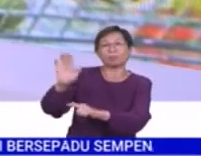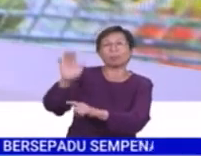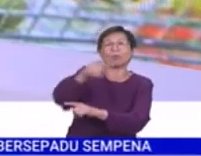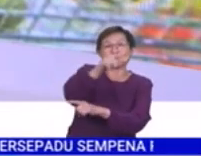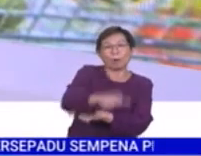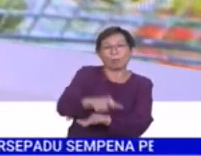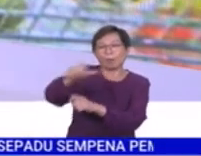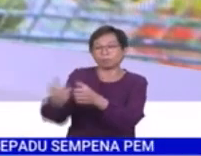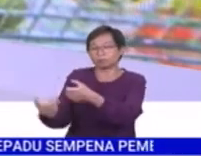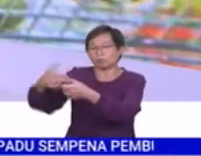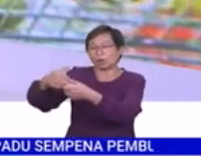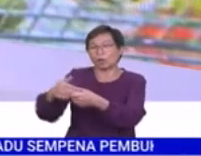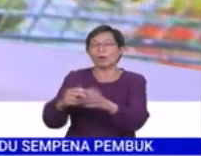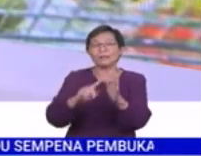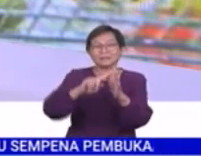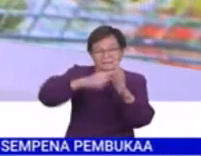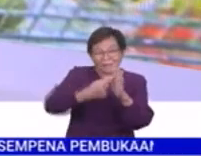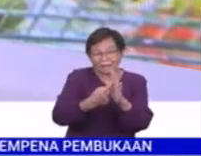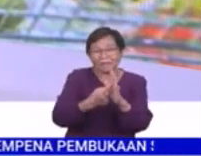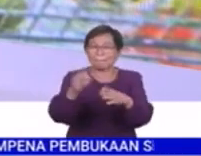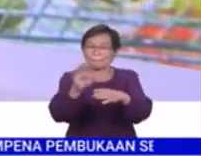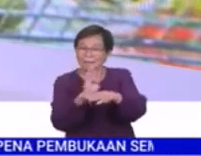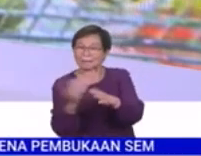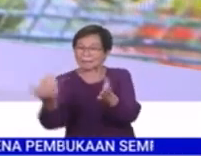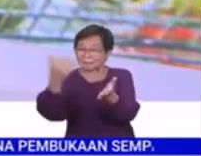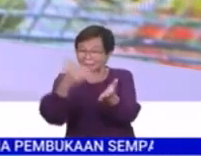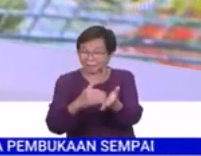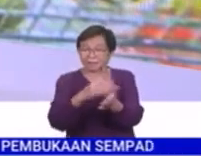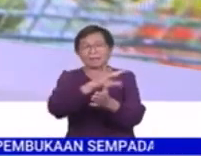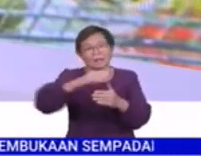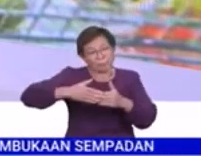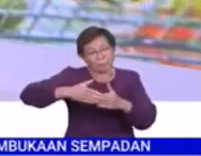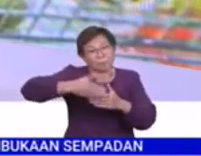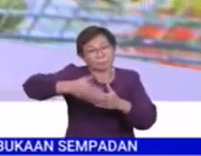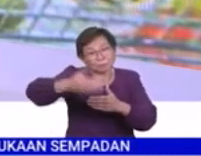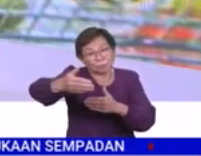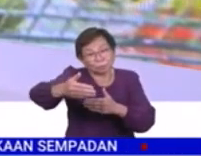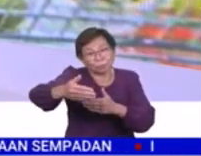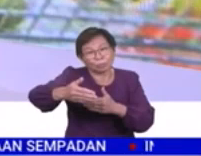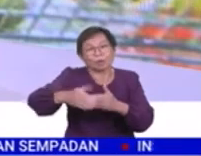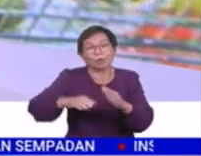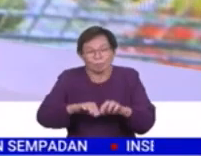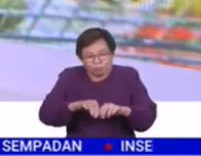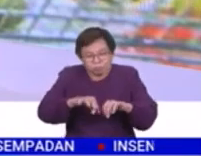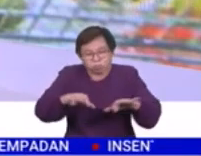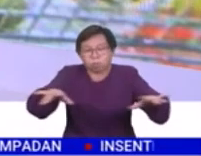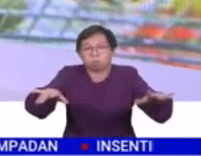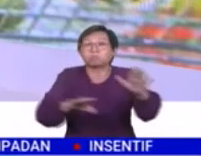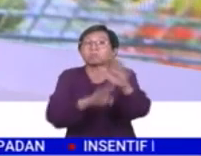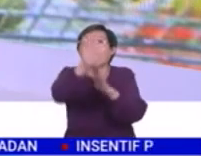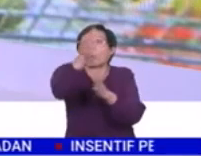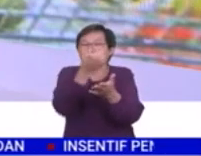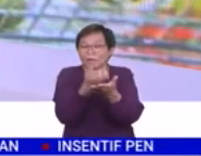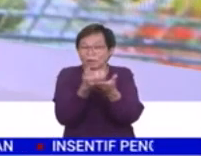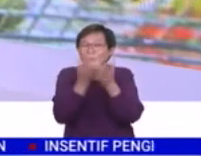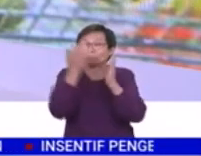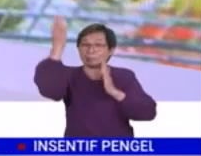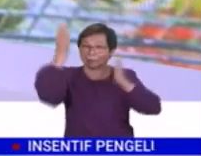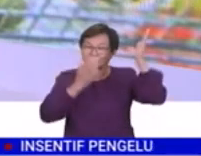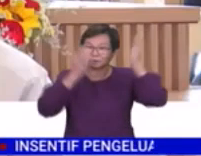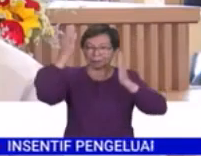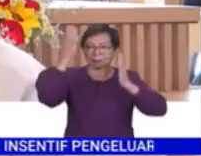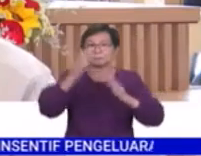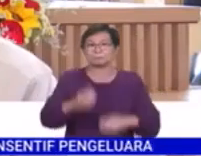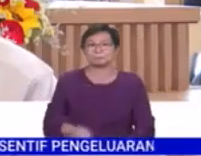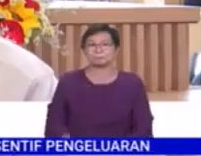terlibat dengan membangkitkan semula perniagaannya seterusnya terus menyumbang pertumbuhan ekonomi negara.